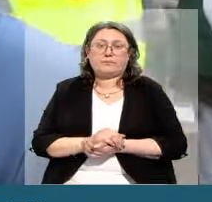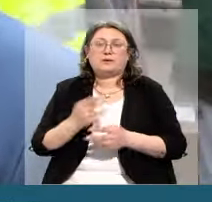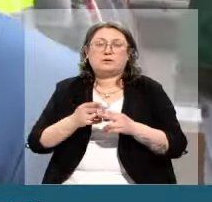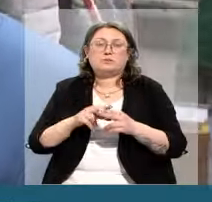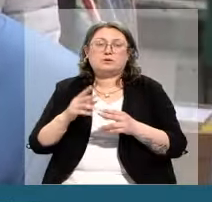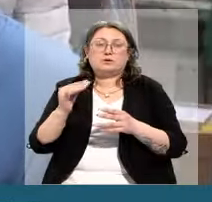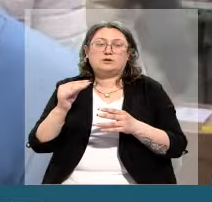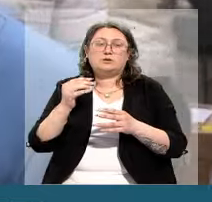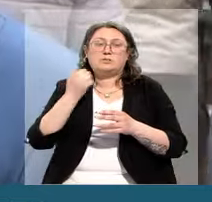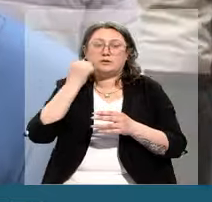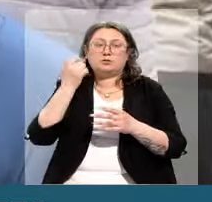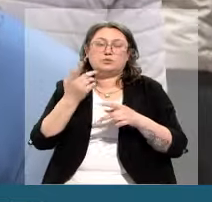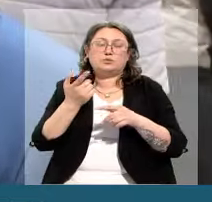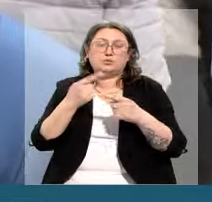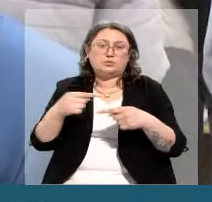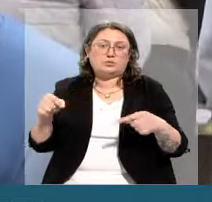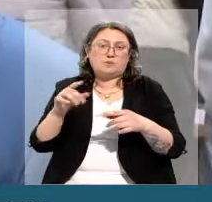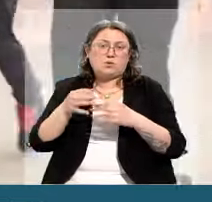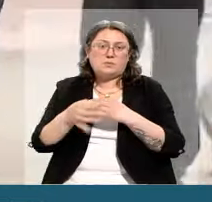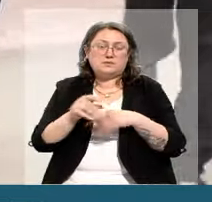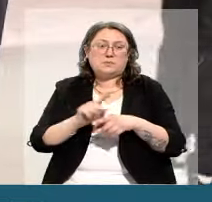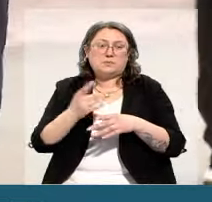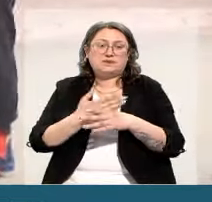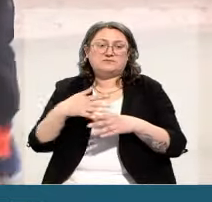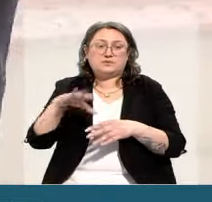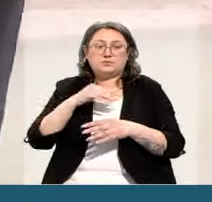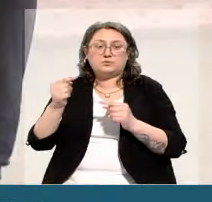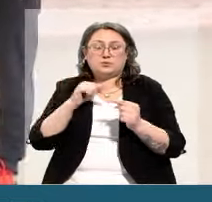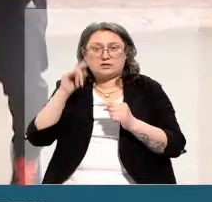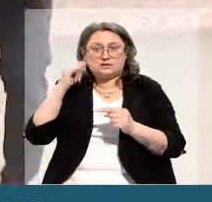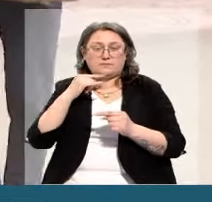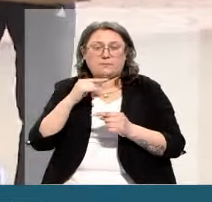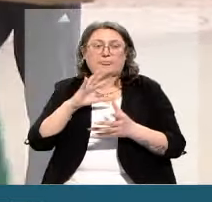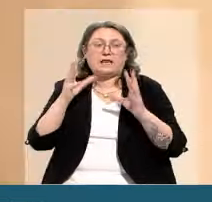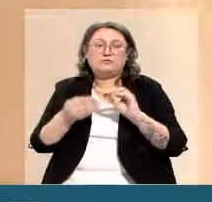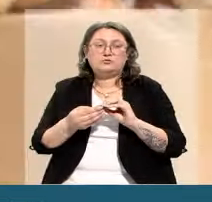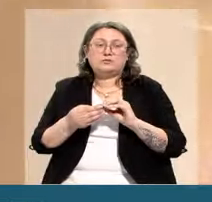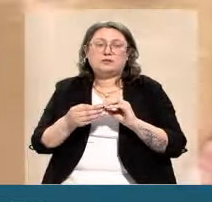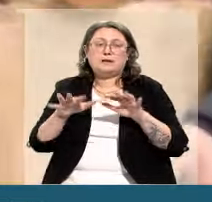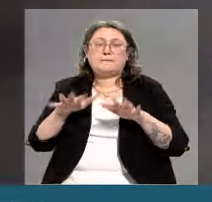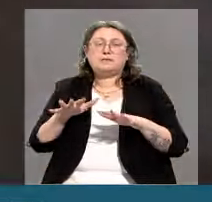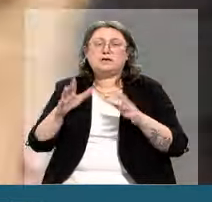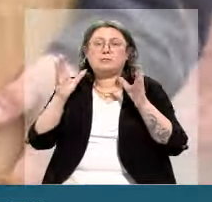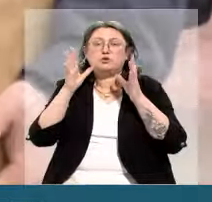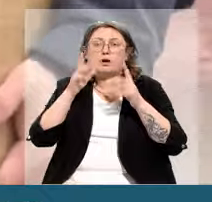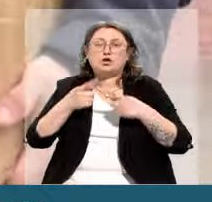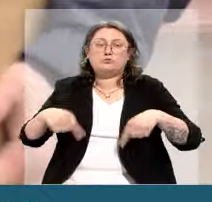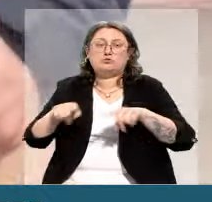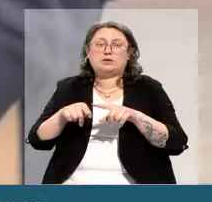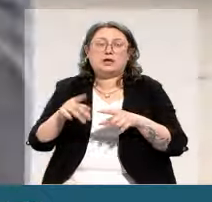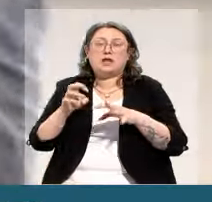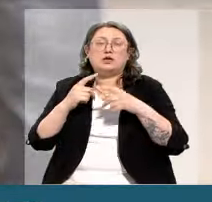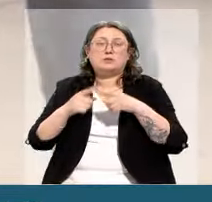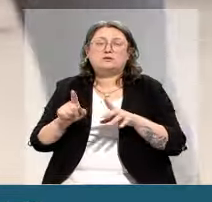болған барша азаматтарға, жамағаттарға Алла разы болсын. Жалпы жергілікті жамағат қайырымдылық іс-шараларынан шет қалмайды. Тасқын басталған тұста